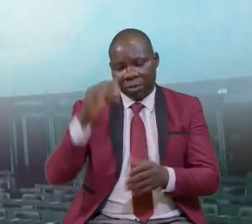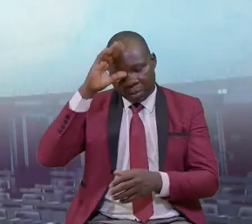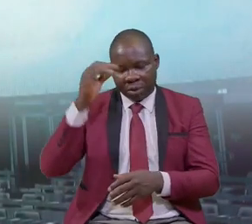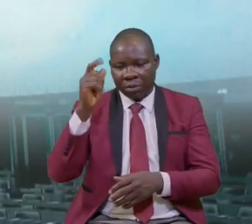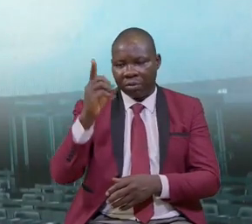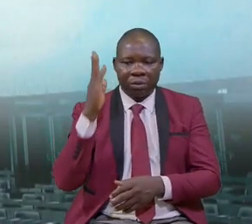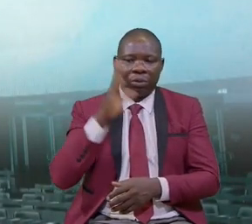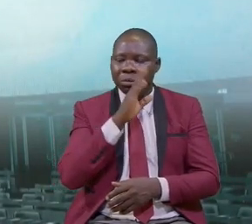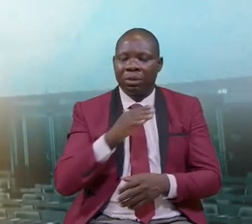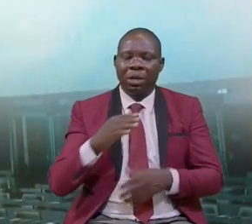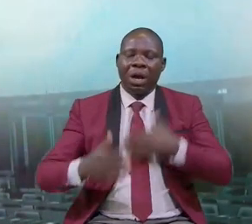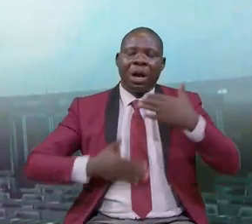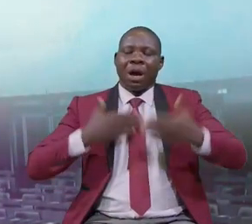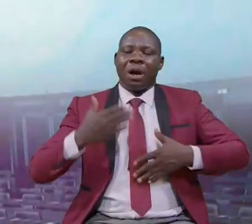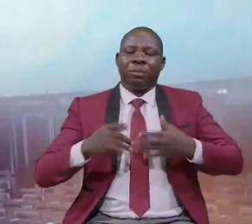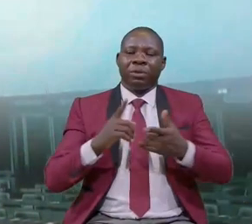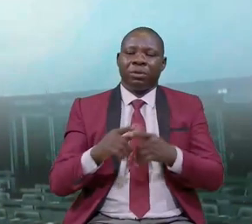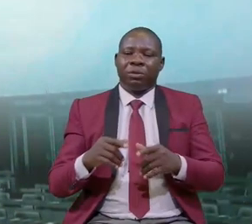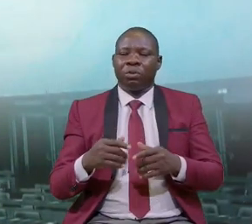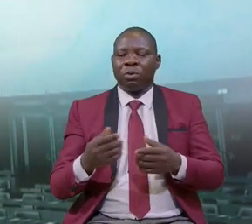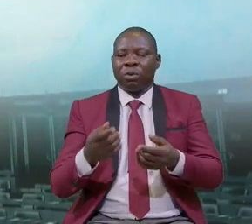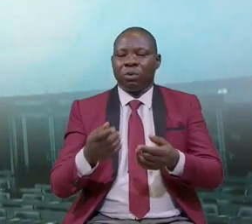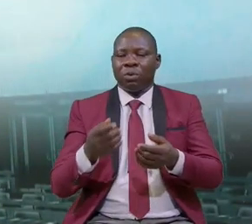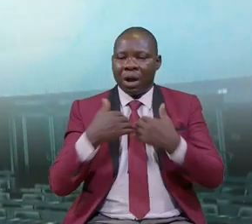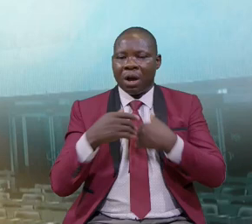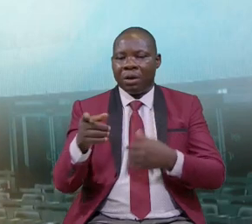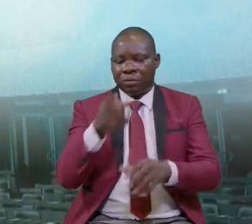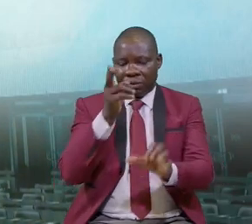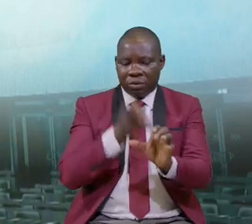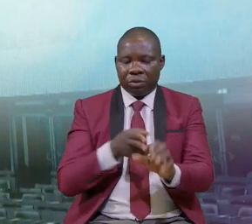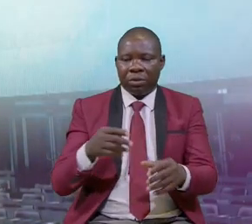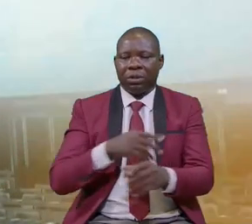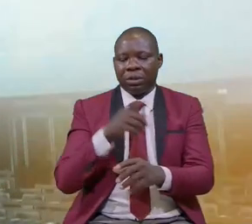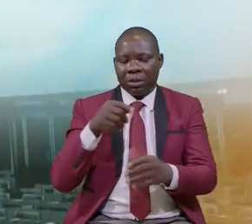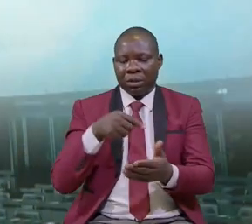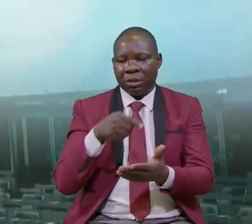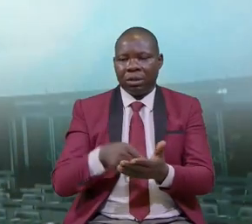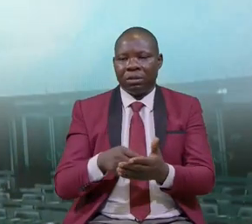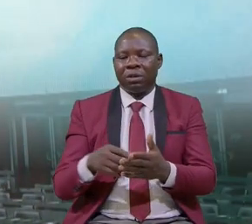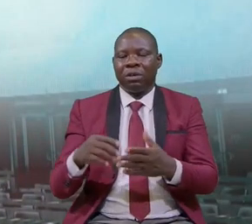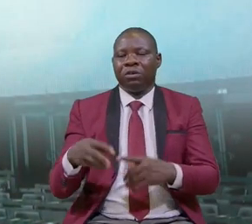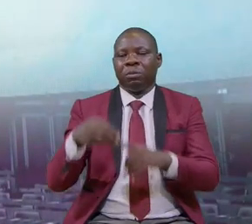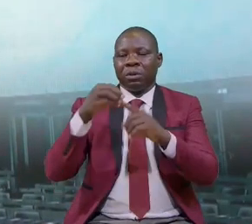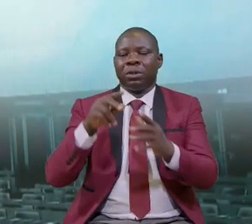Notre pasteur sera content de vous savoir présent.